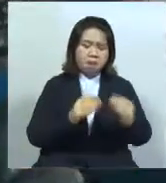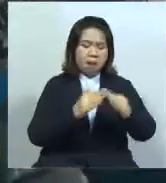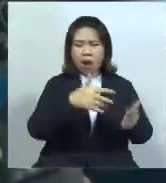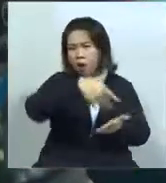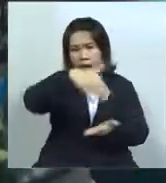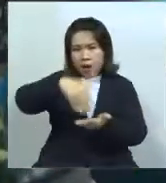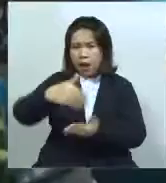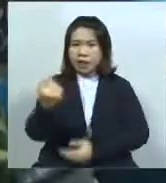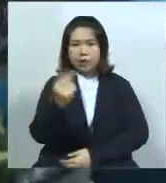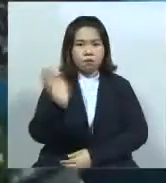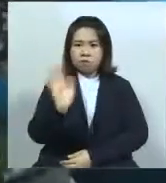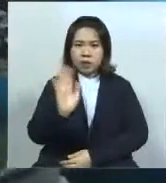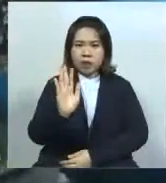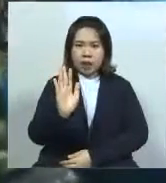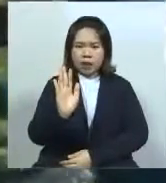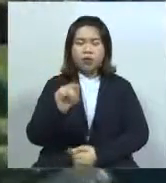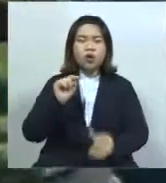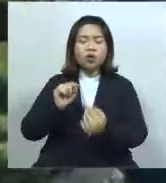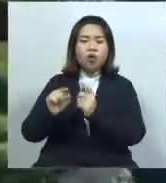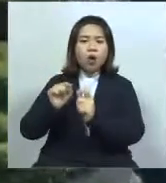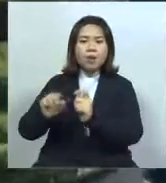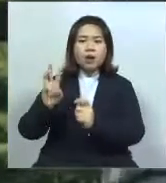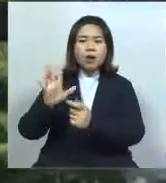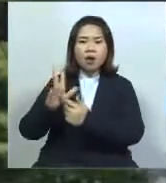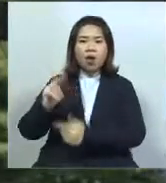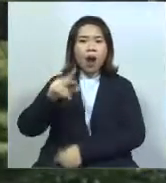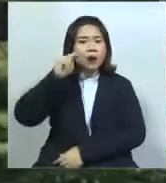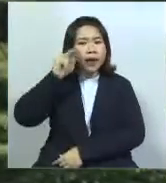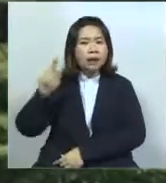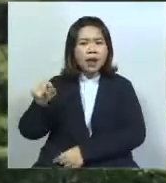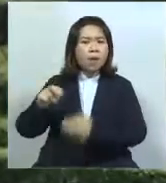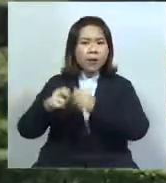ออกจากพื้นที่อย่างเดียวเช่นเดียวกับพื้นที่วังน้ำเขียวที่เขาบอกว่าต้องดูปัญห